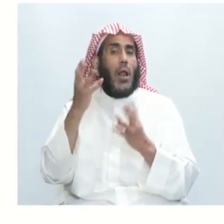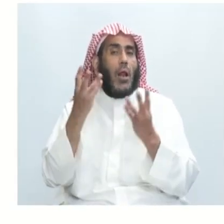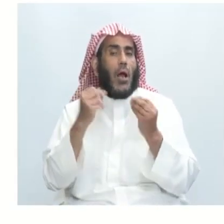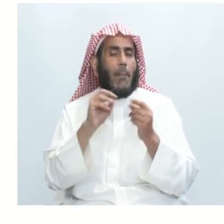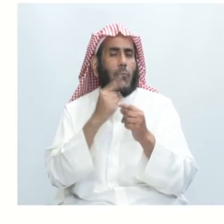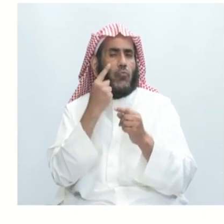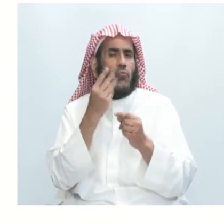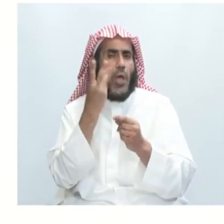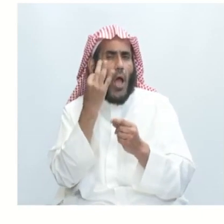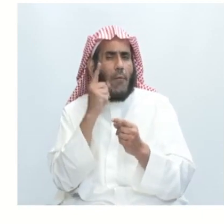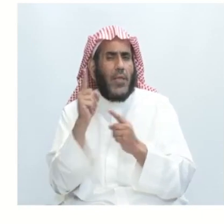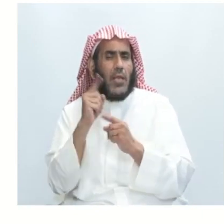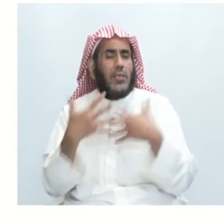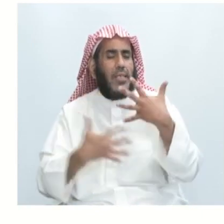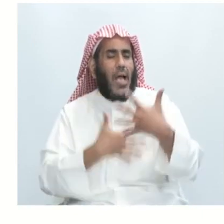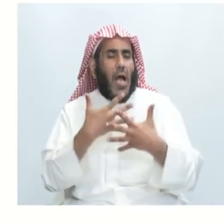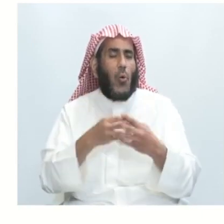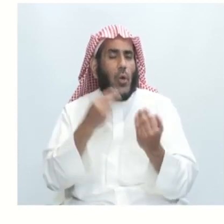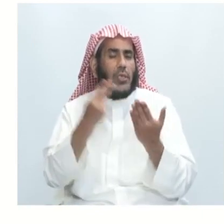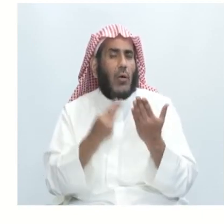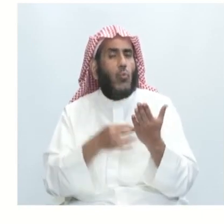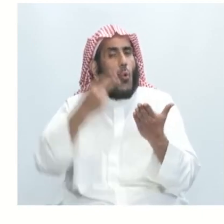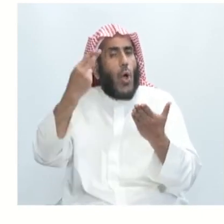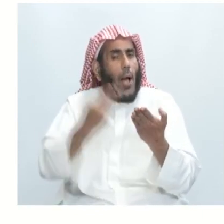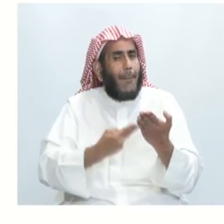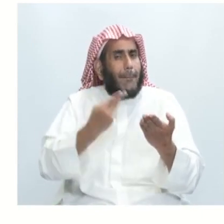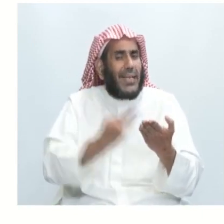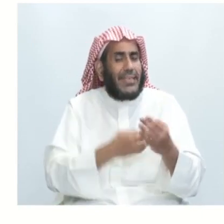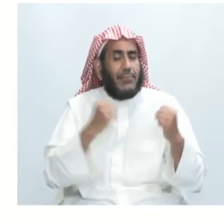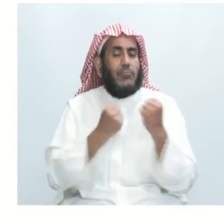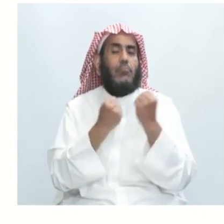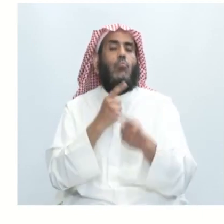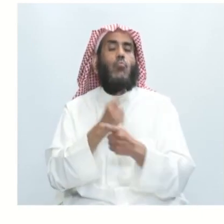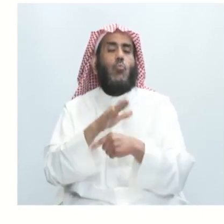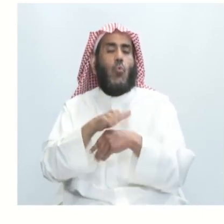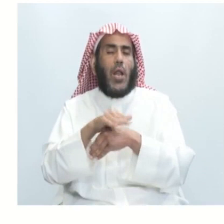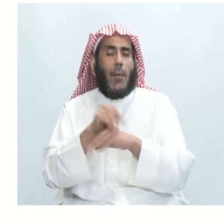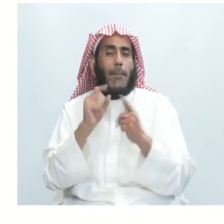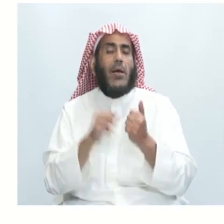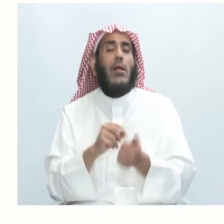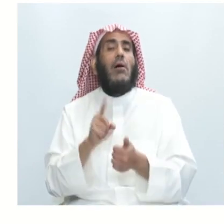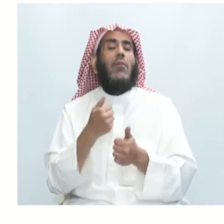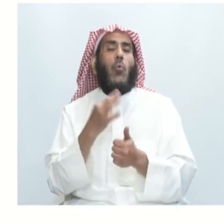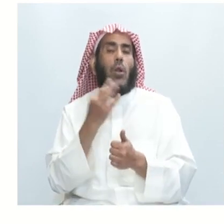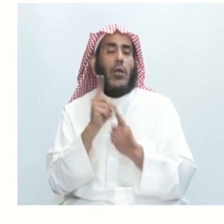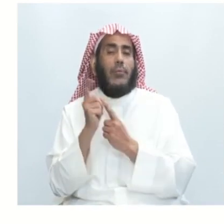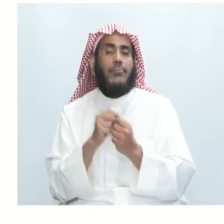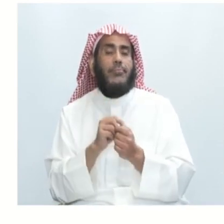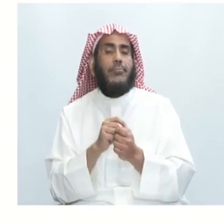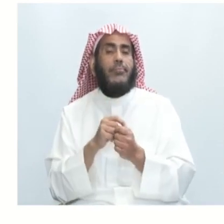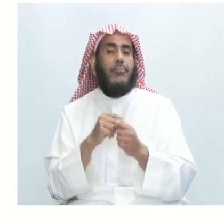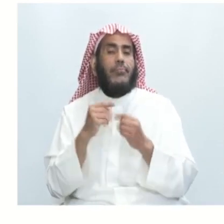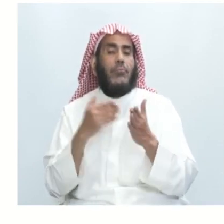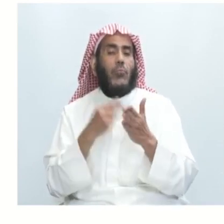بامكان تحاول الكتابه او ان تحبر هنا بذلك هنا ايضا هنا في اول الكلام وهنا